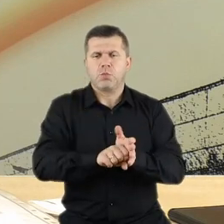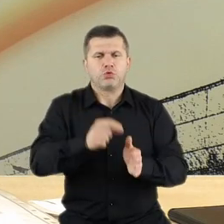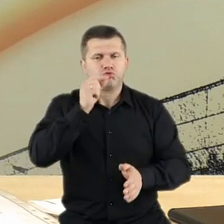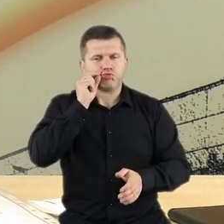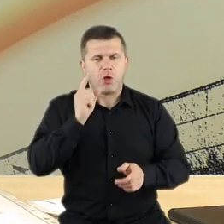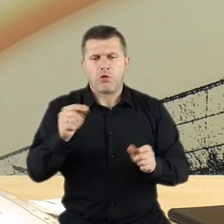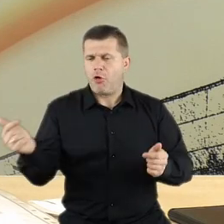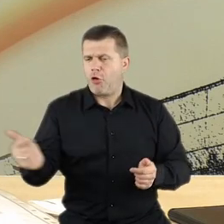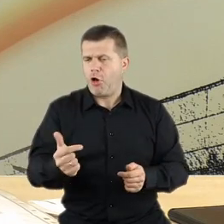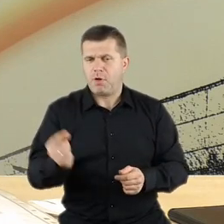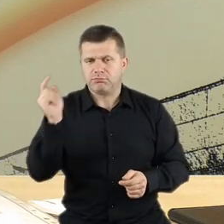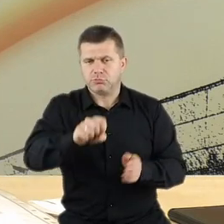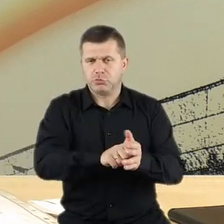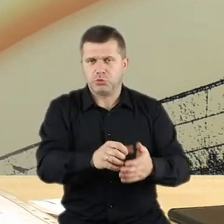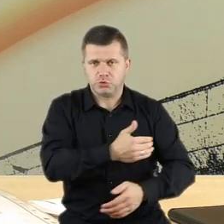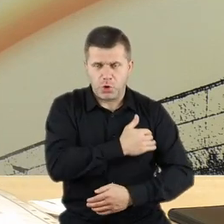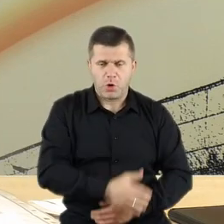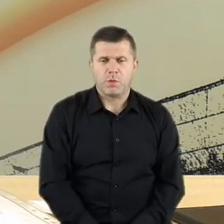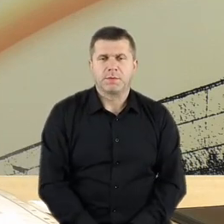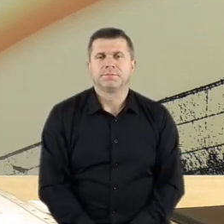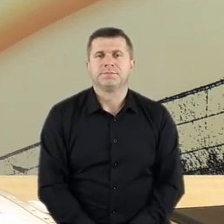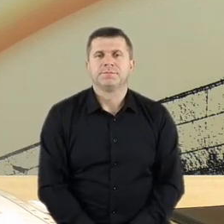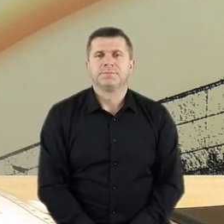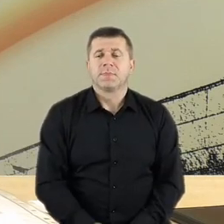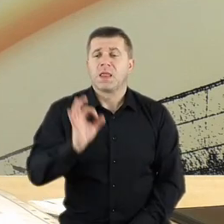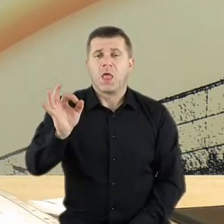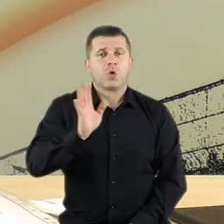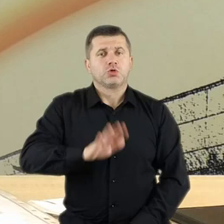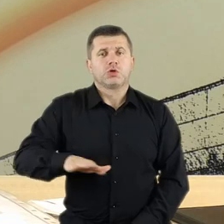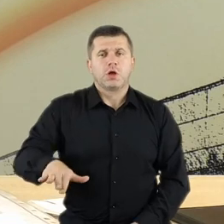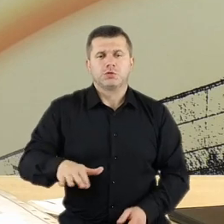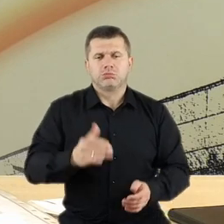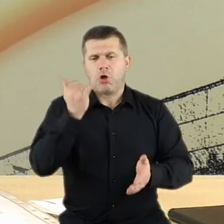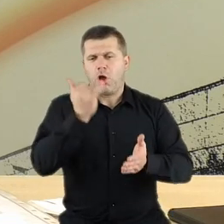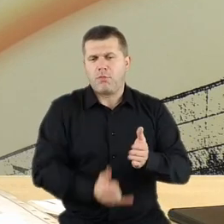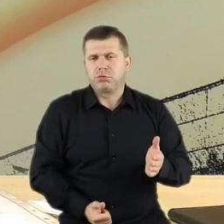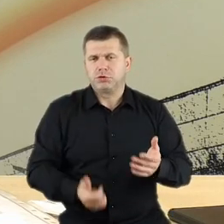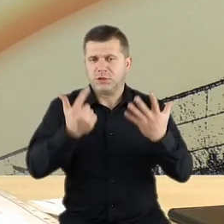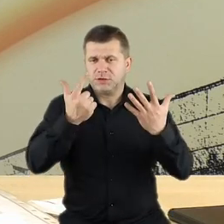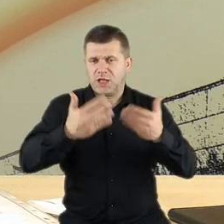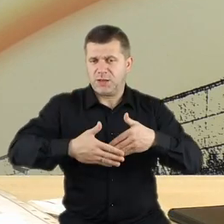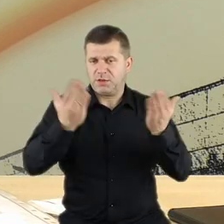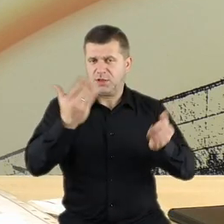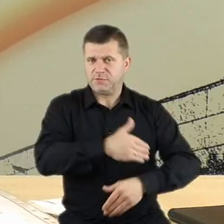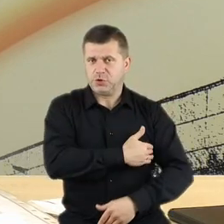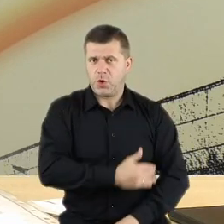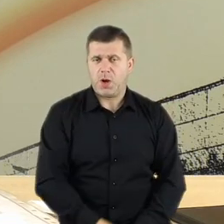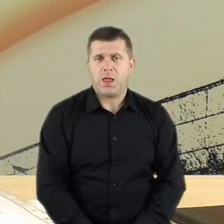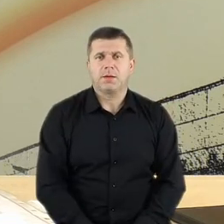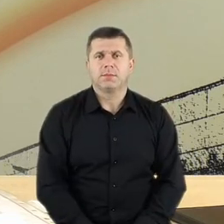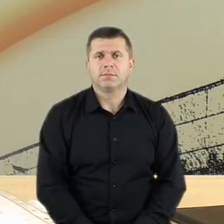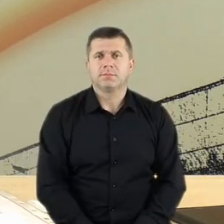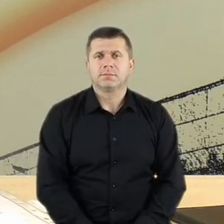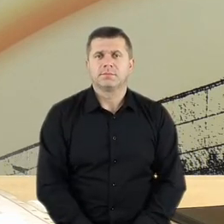obowiązkowego ponieważ jego dzieci opuściły 7 dni w szkole z No